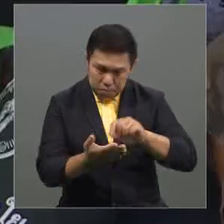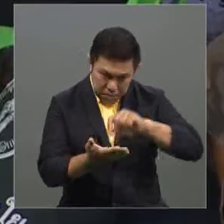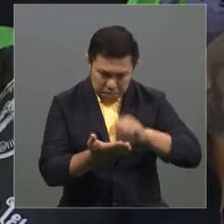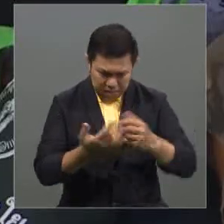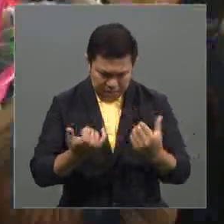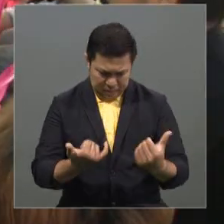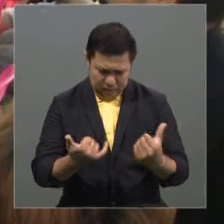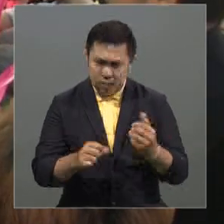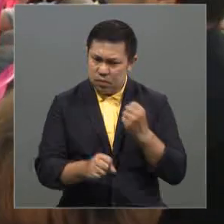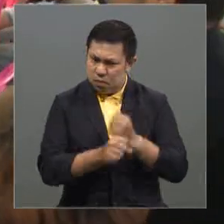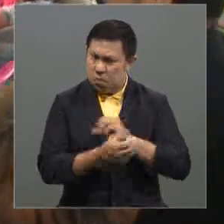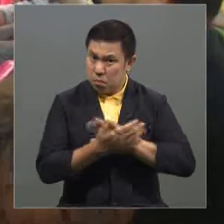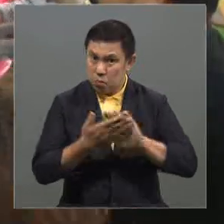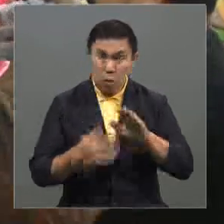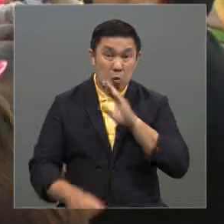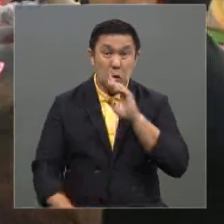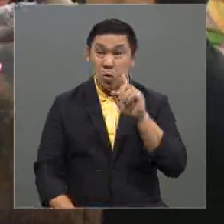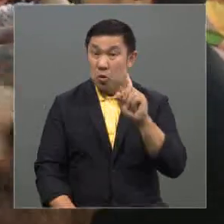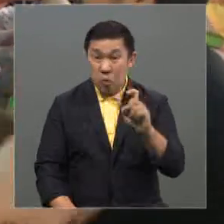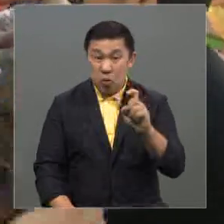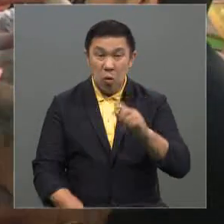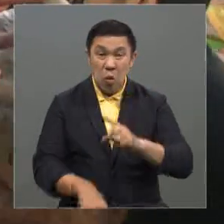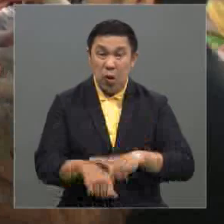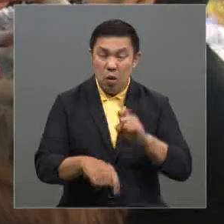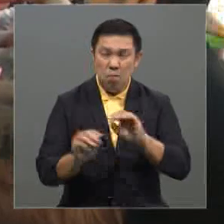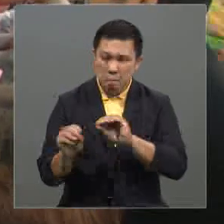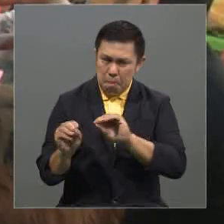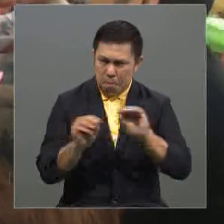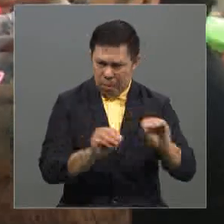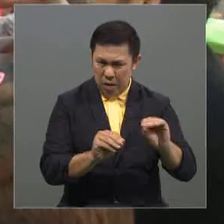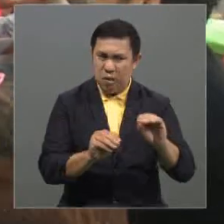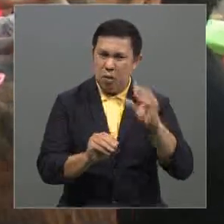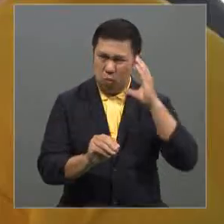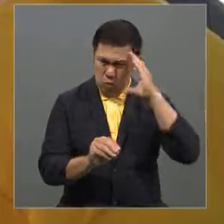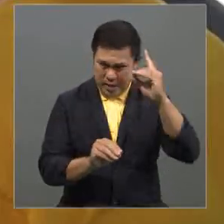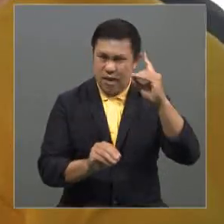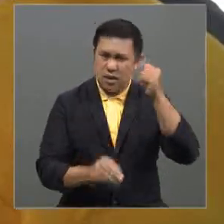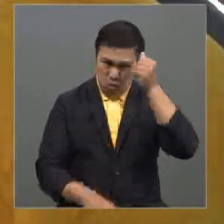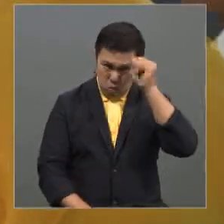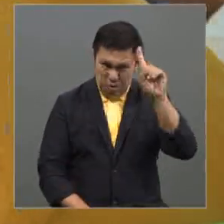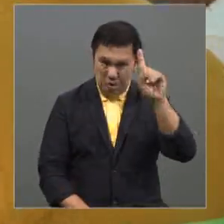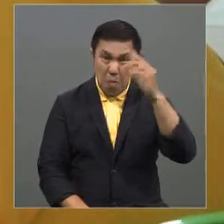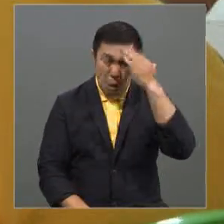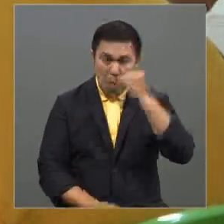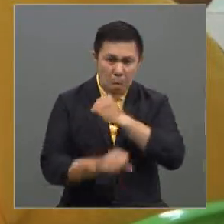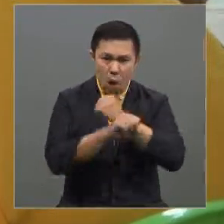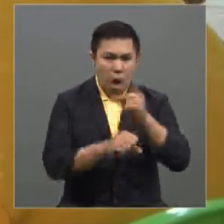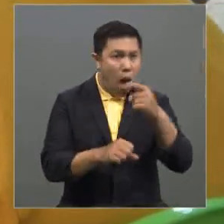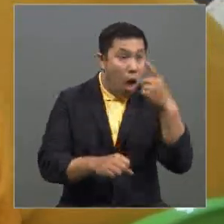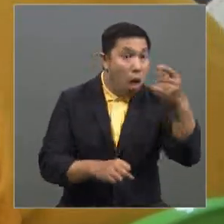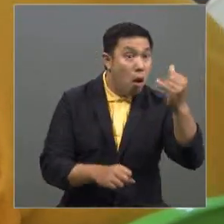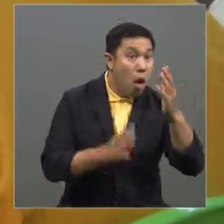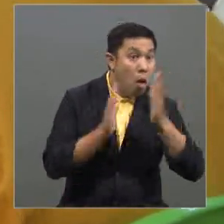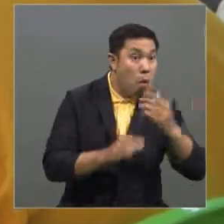นี้นะครับแต่ว่าถ้ายังไม่เสร็จยังไงเนี่ยอาจจะมีการขยายเพิ่มเติมต่อพรุ่งนี้อีก1วันเพื่อป้องกันผู้ประสบภัยที่ต